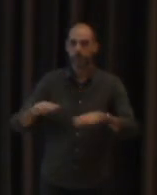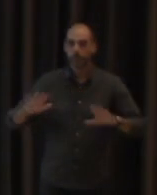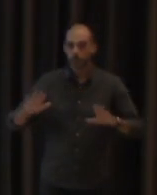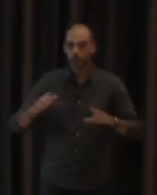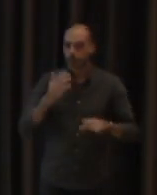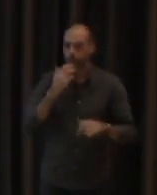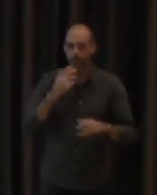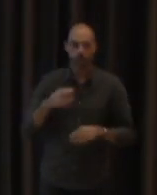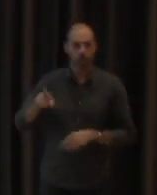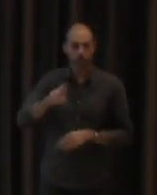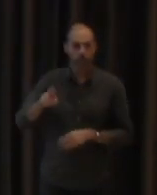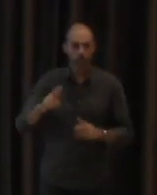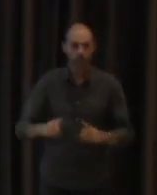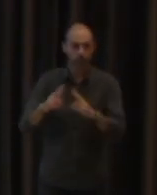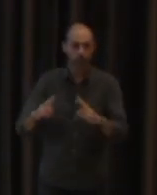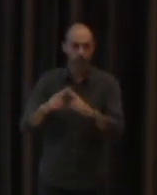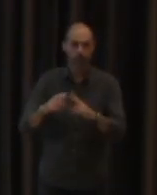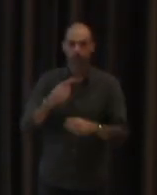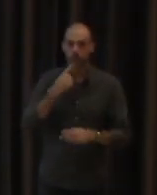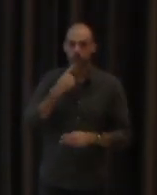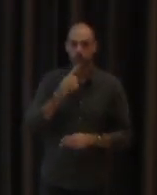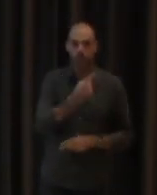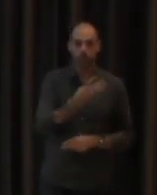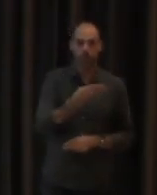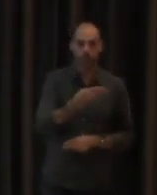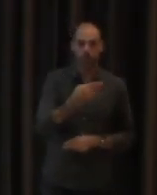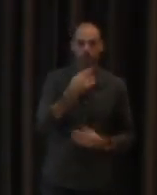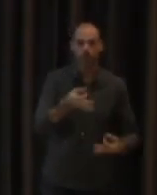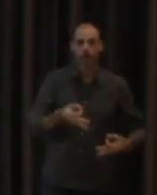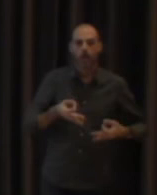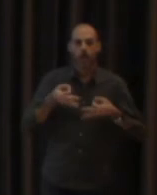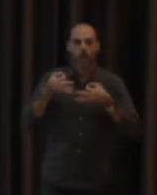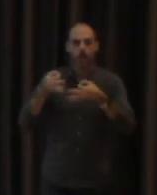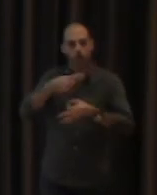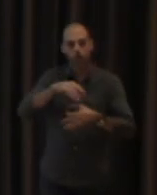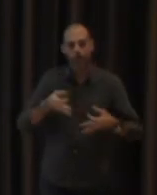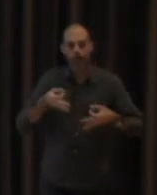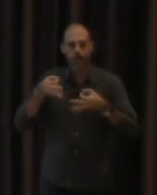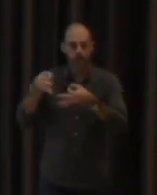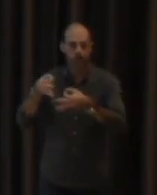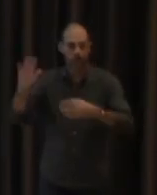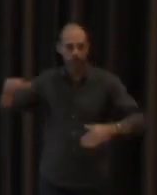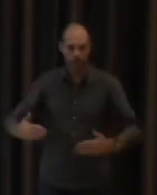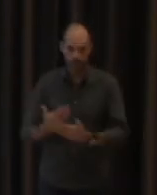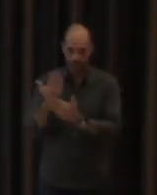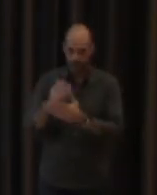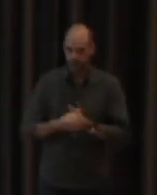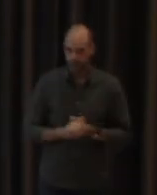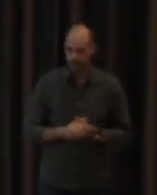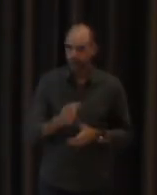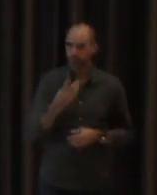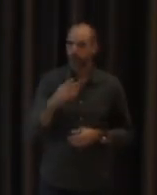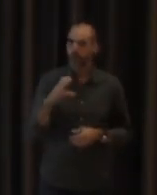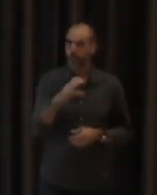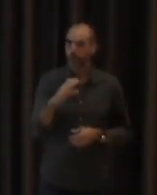si no volem repetir a París, podem dir el que hi ha 14B, i arribareu a la matinada. A 14C tenim, no he